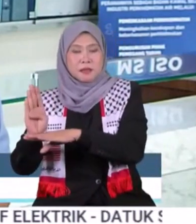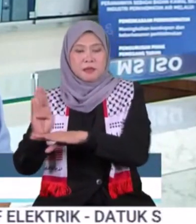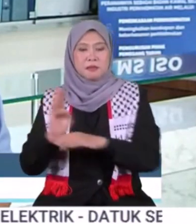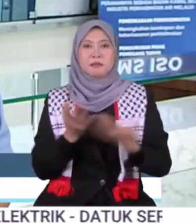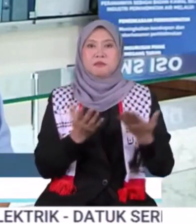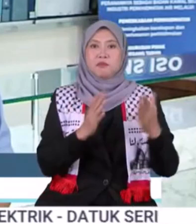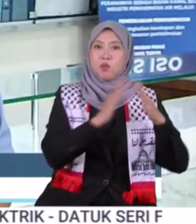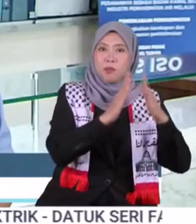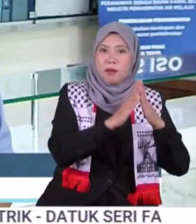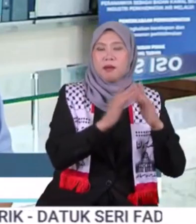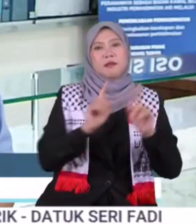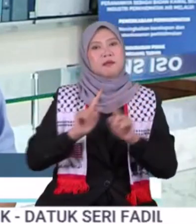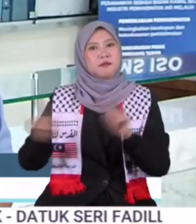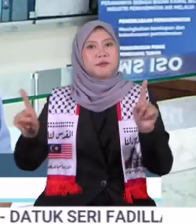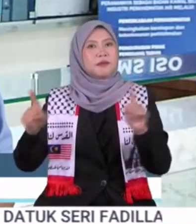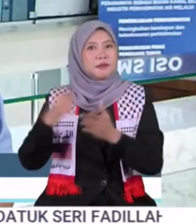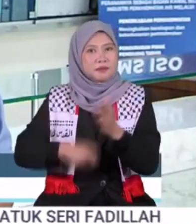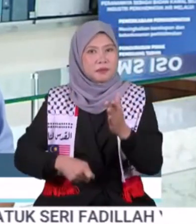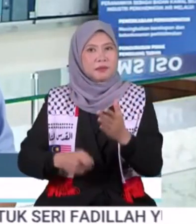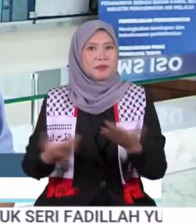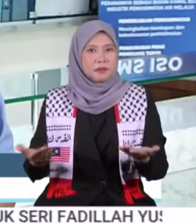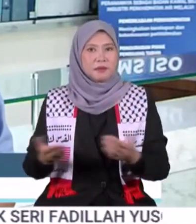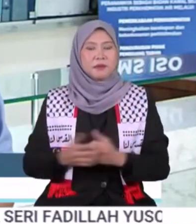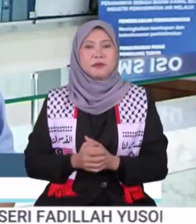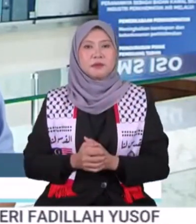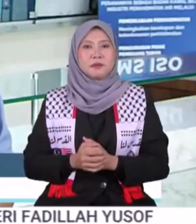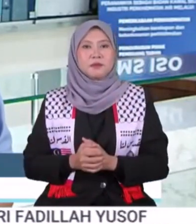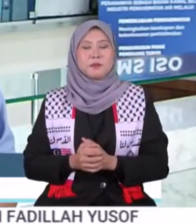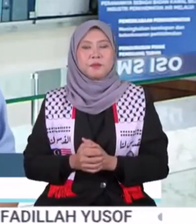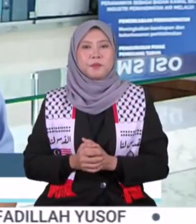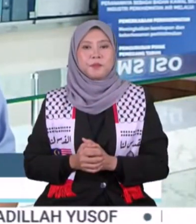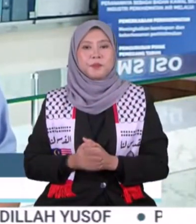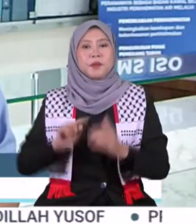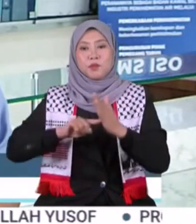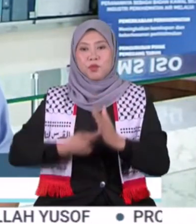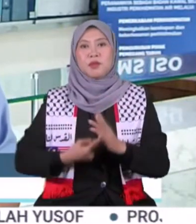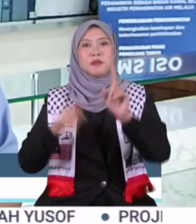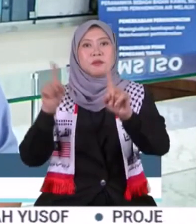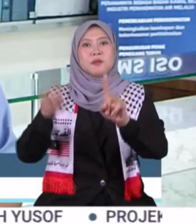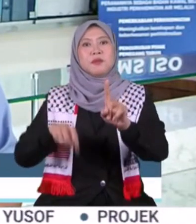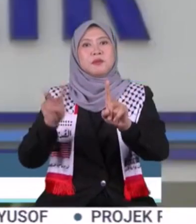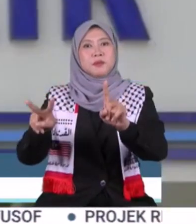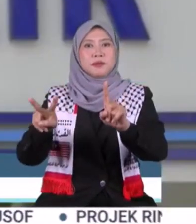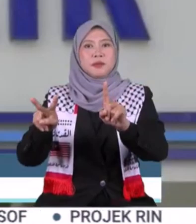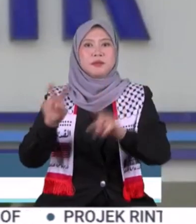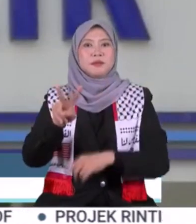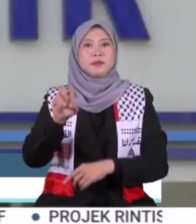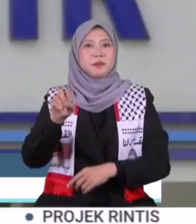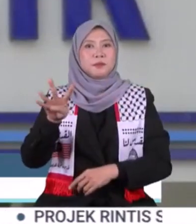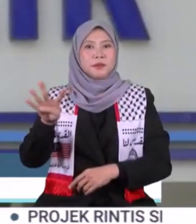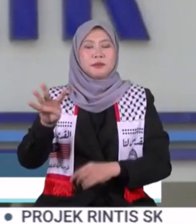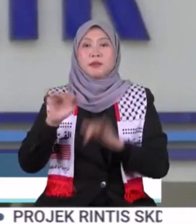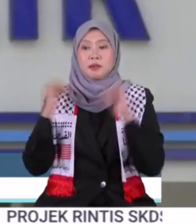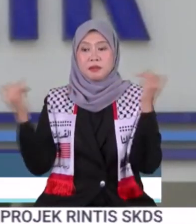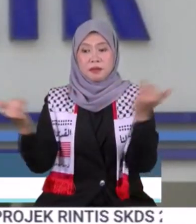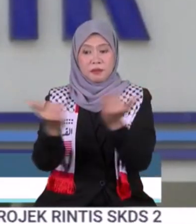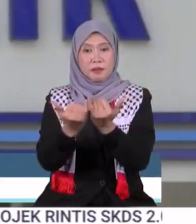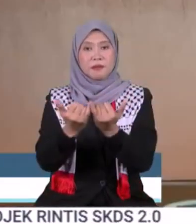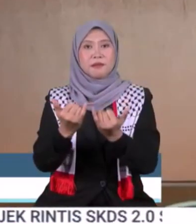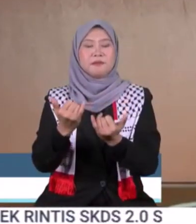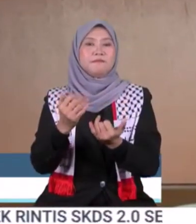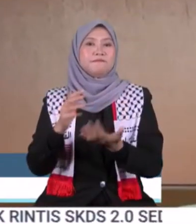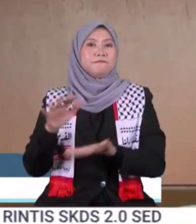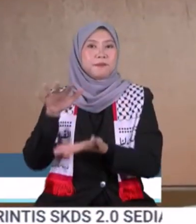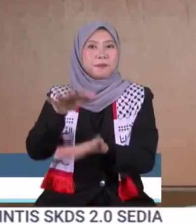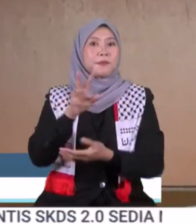industri yang tidak terlibat pada aktiviti pelarasan tarif bermula 1 Februari 2024. Syarikat operator